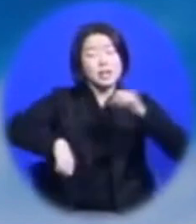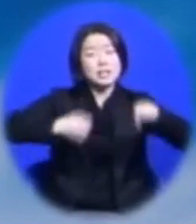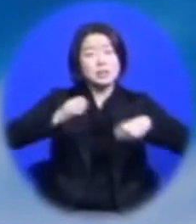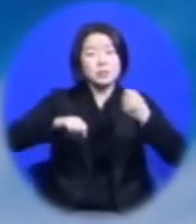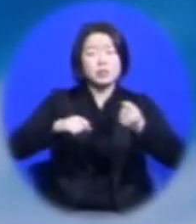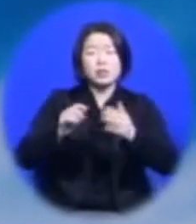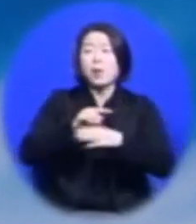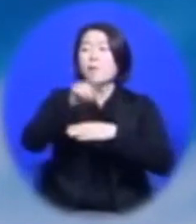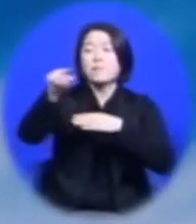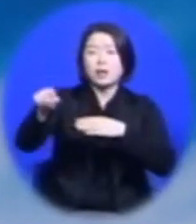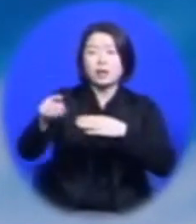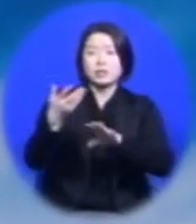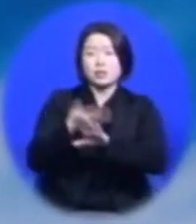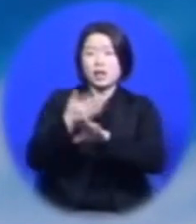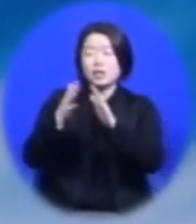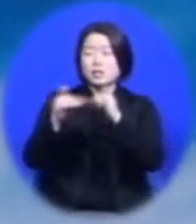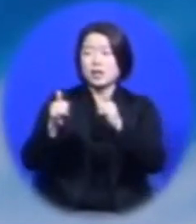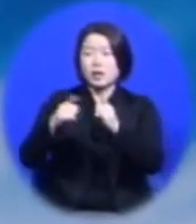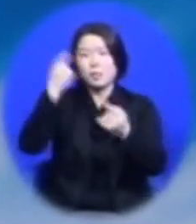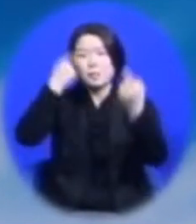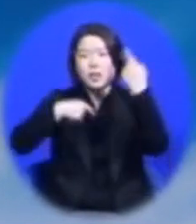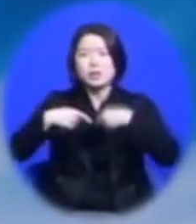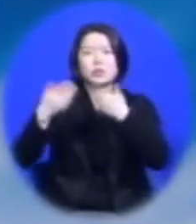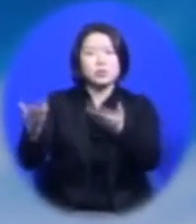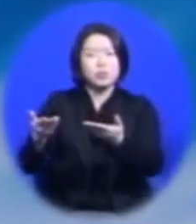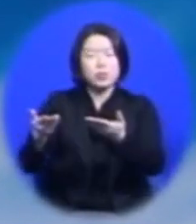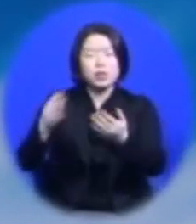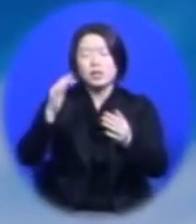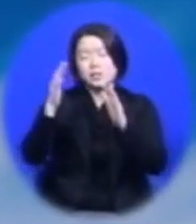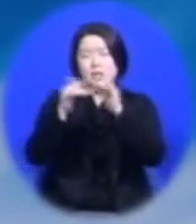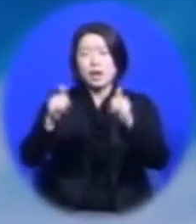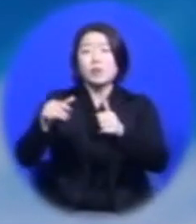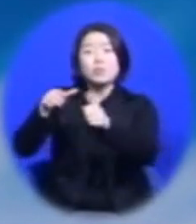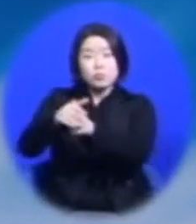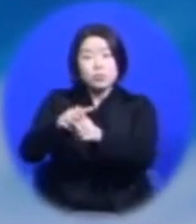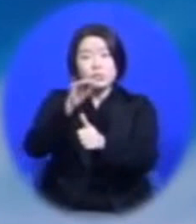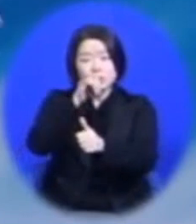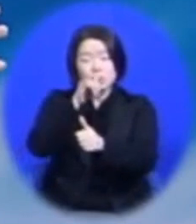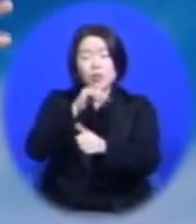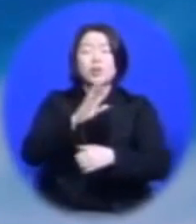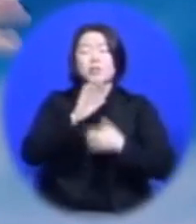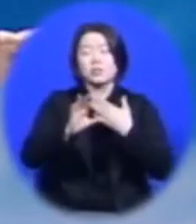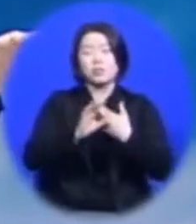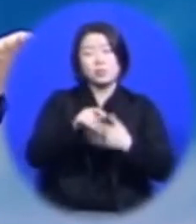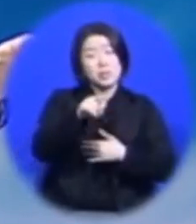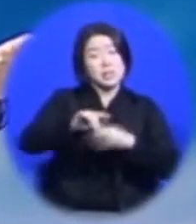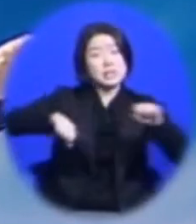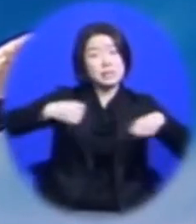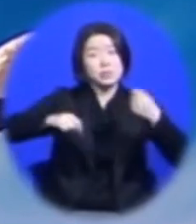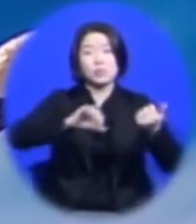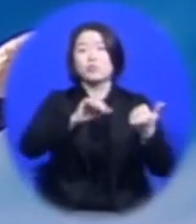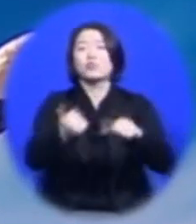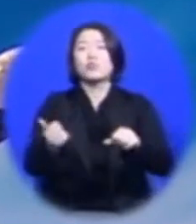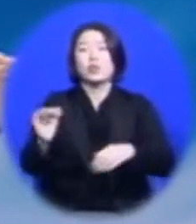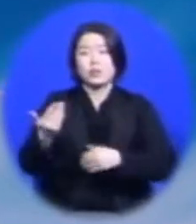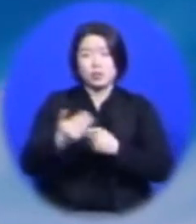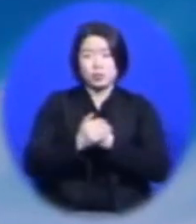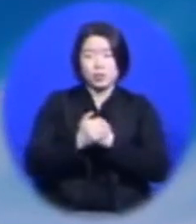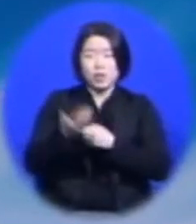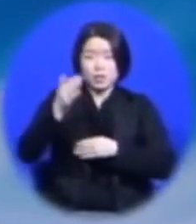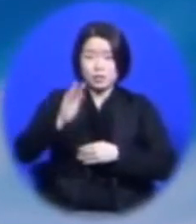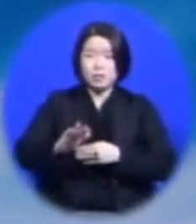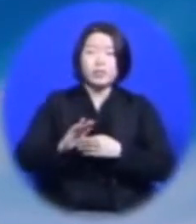나가서 사람을 다치게 했습니다. 사람을 죽였습니다. 그러면 이 짐승은 죽어야 되는 거예요.